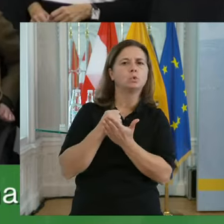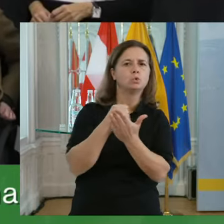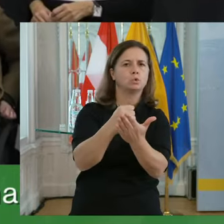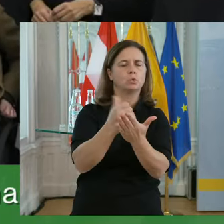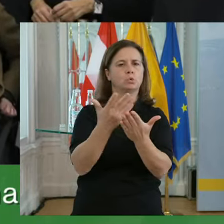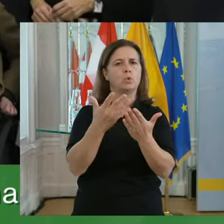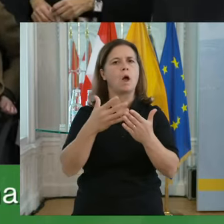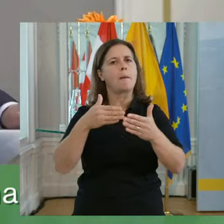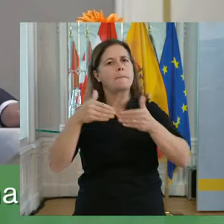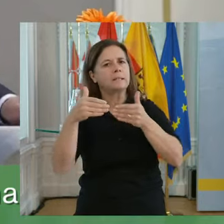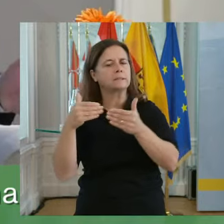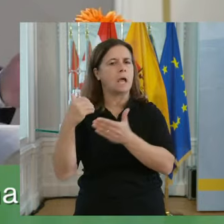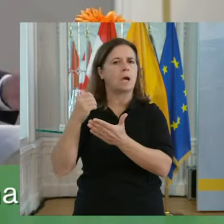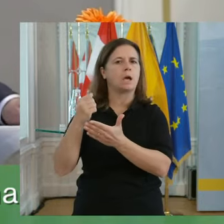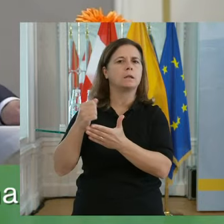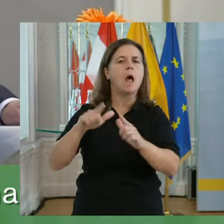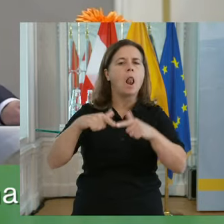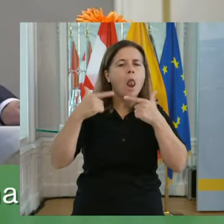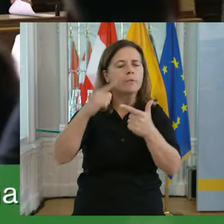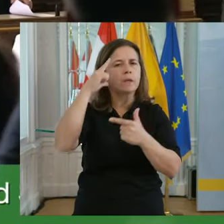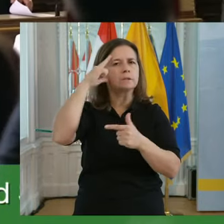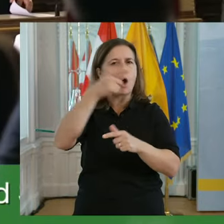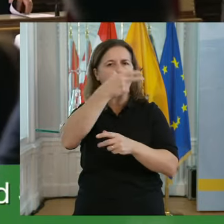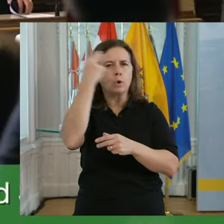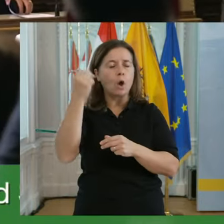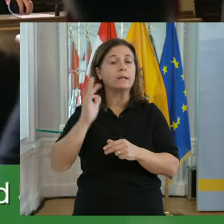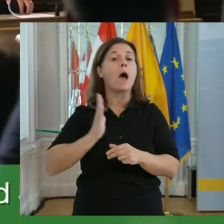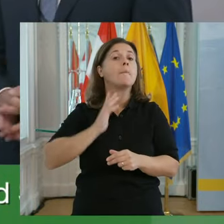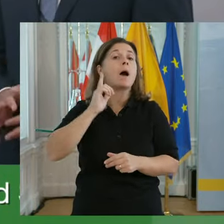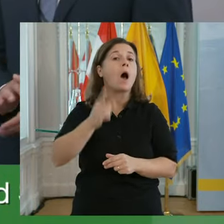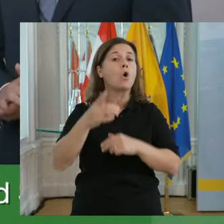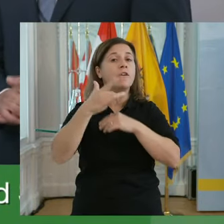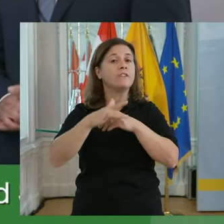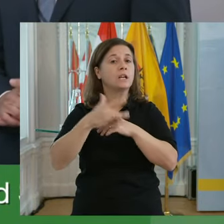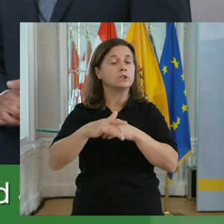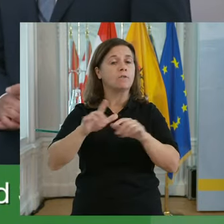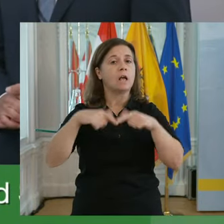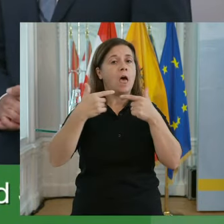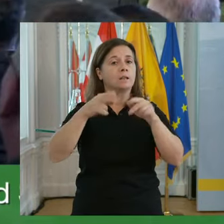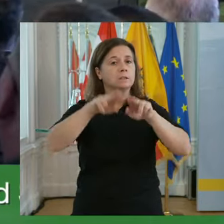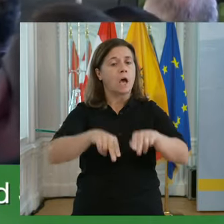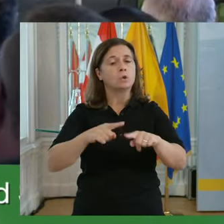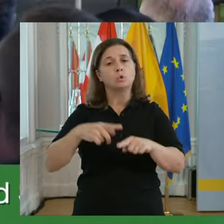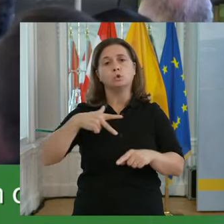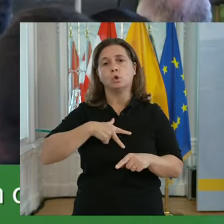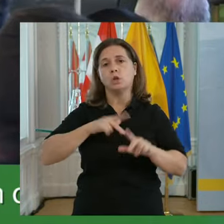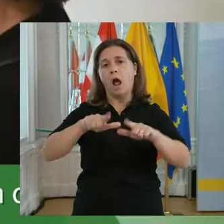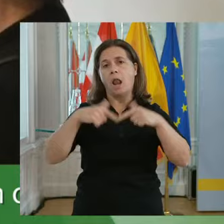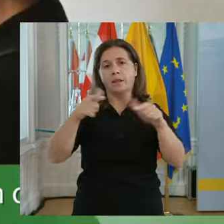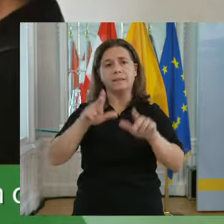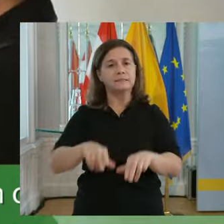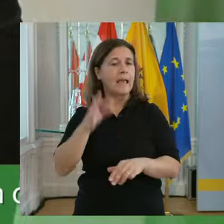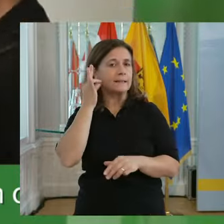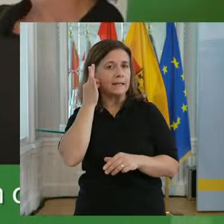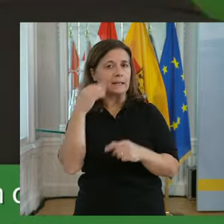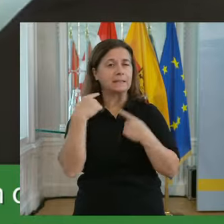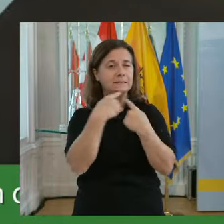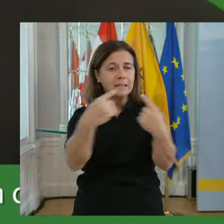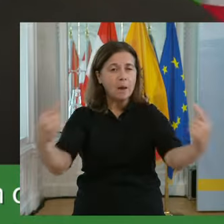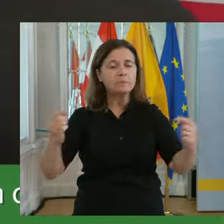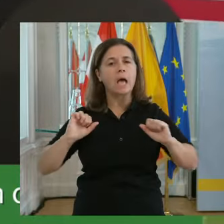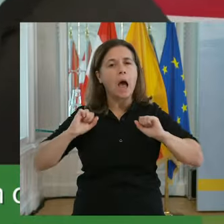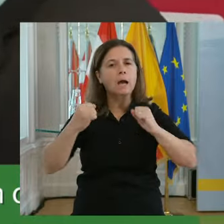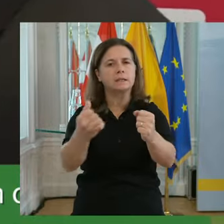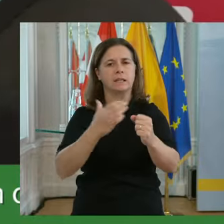der Ministerien hatten, der Landeshauptleute, aber auch der Wirtschaftslandesräte und Soziallandesrätinnen, die aktiv bei